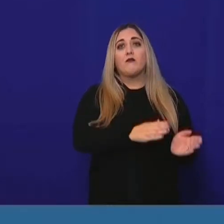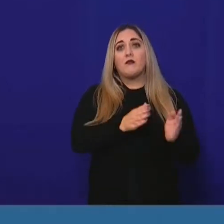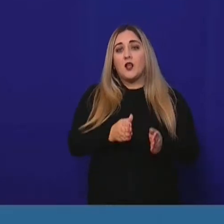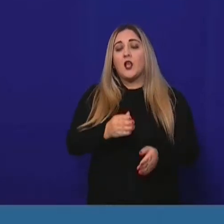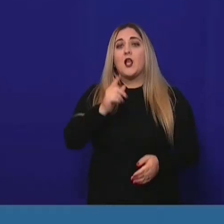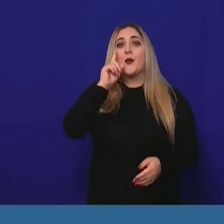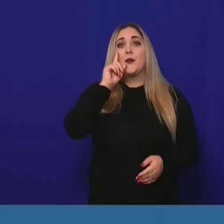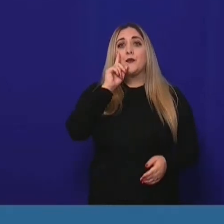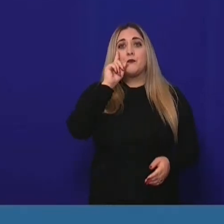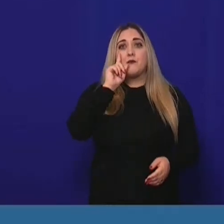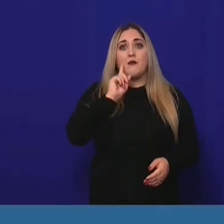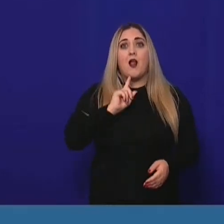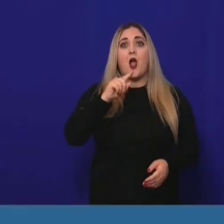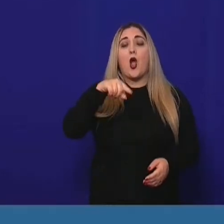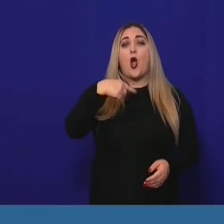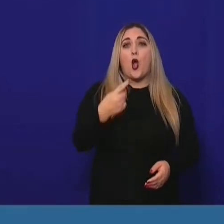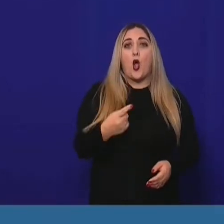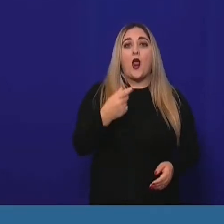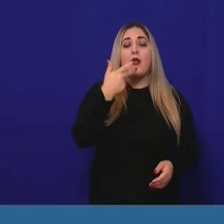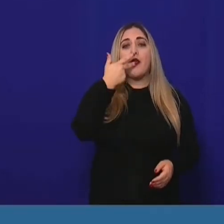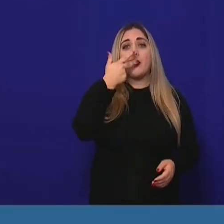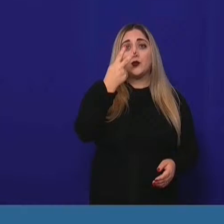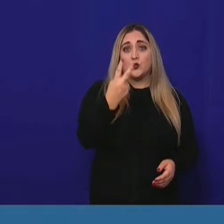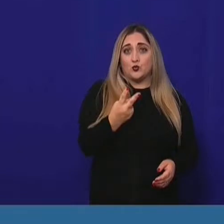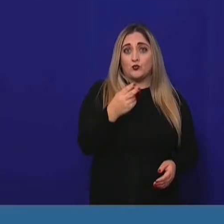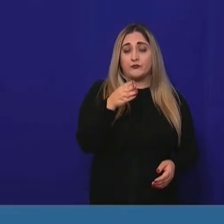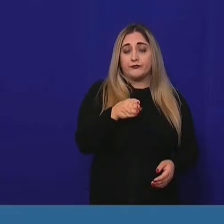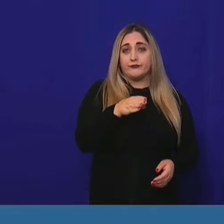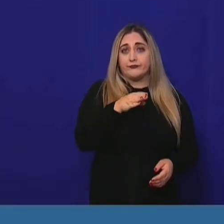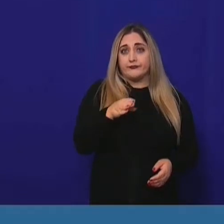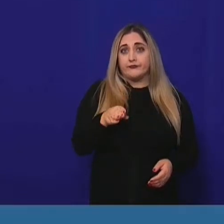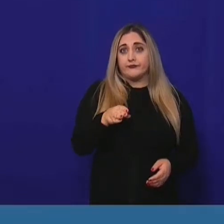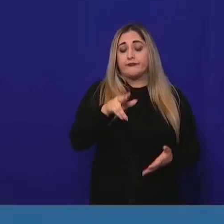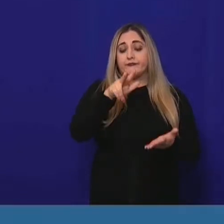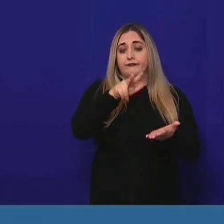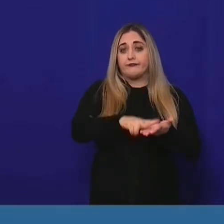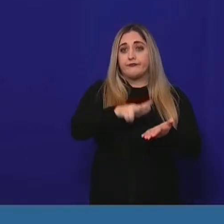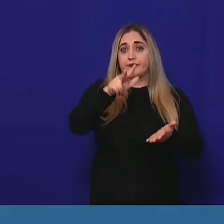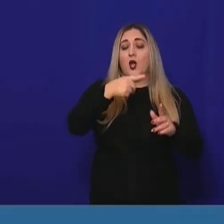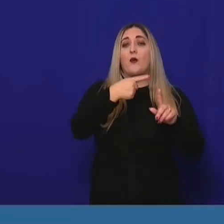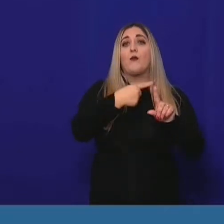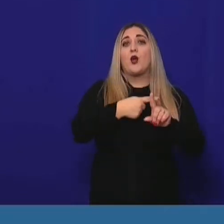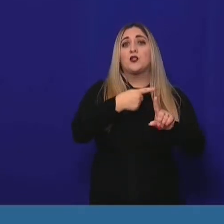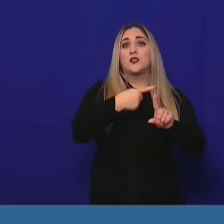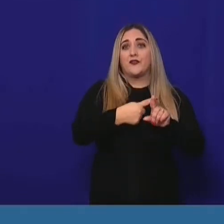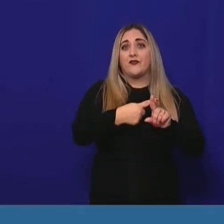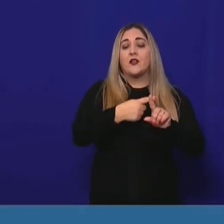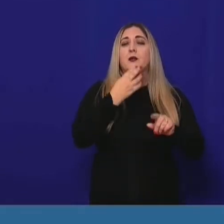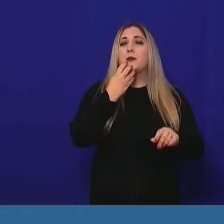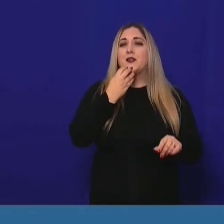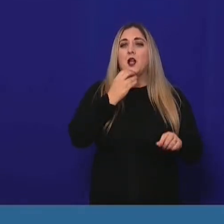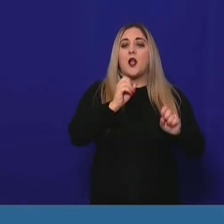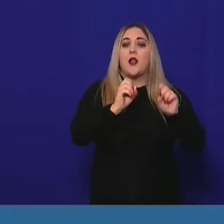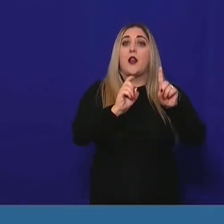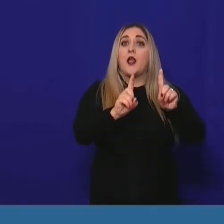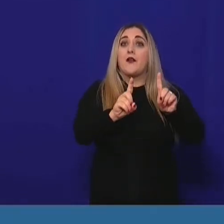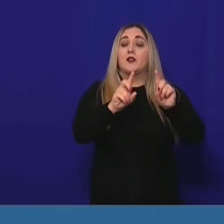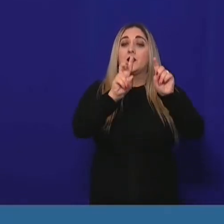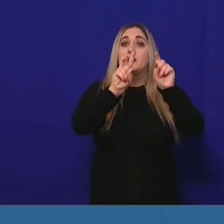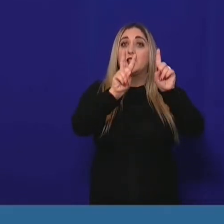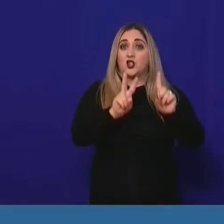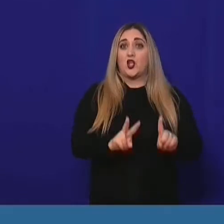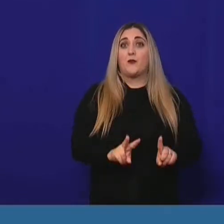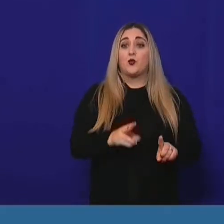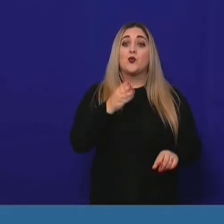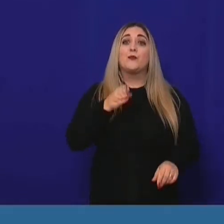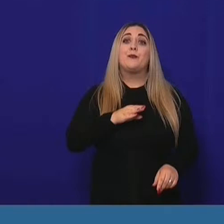It-tieni każ kien ta' anzjana ta' 82 sena li kienet ikkonfermata pożittiva fil-11 ta' Diċembru u din